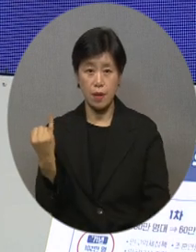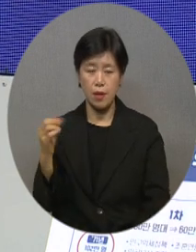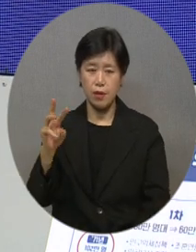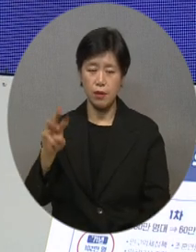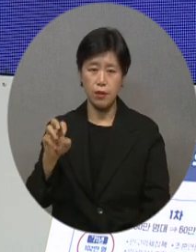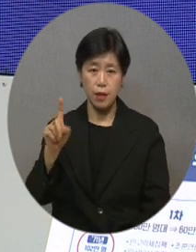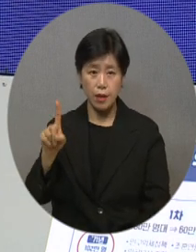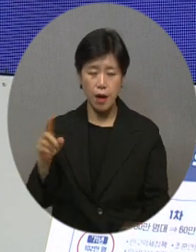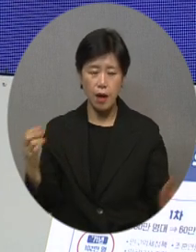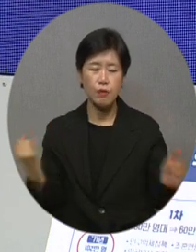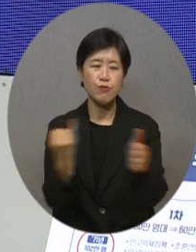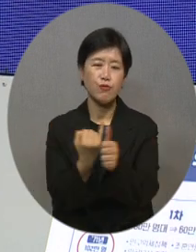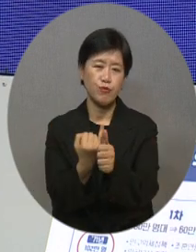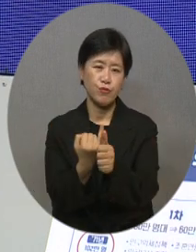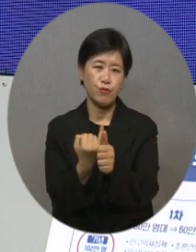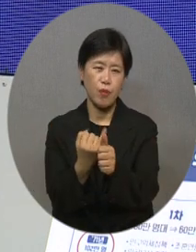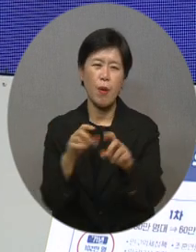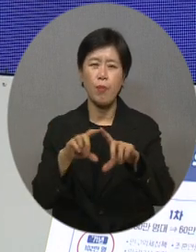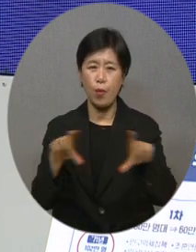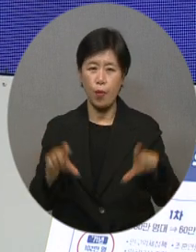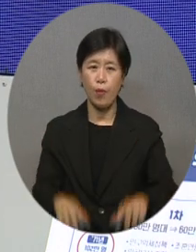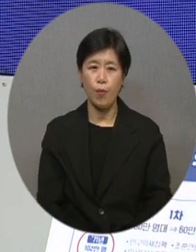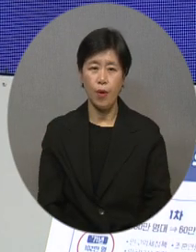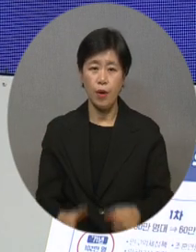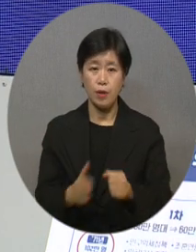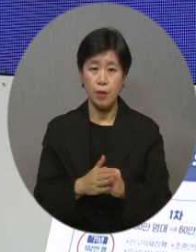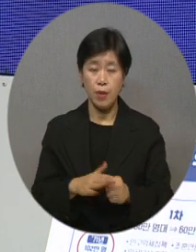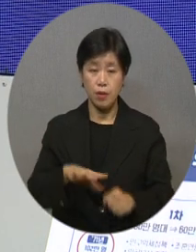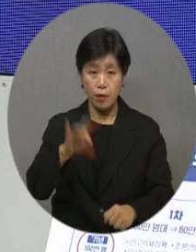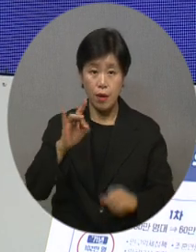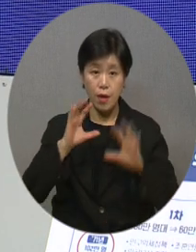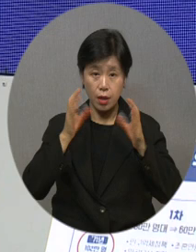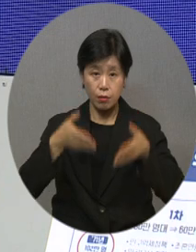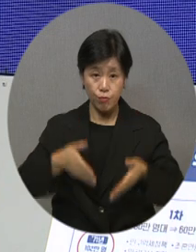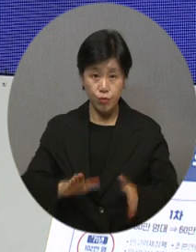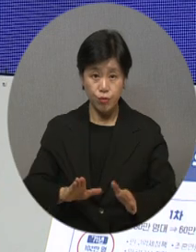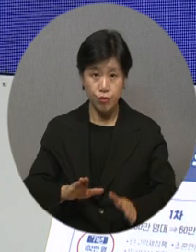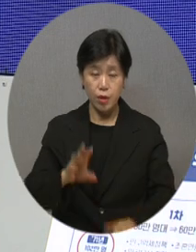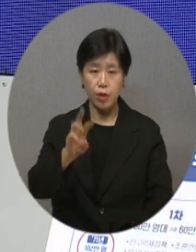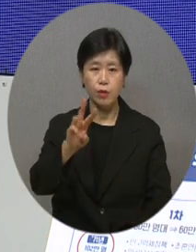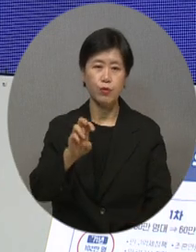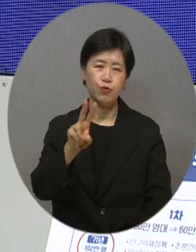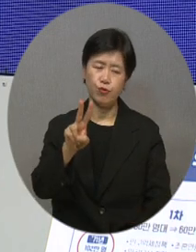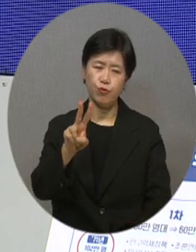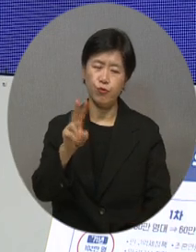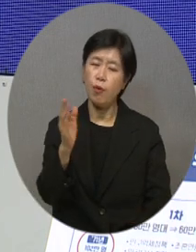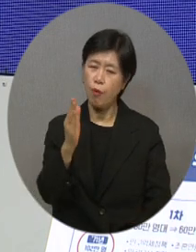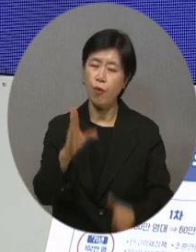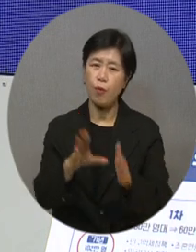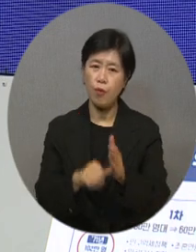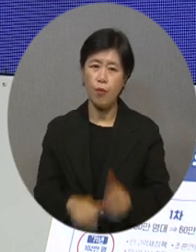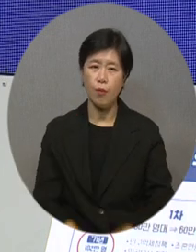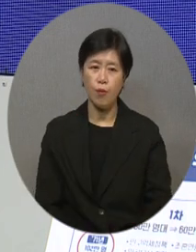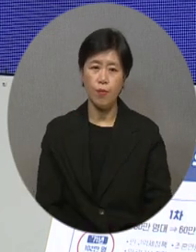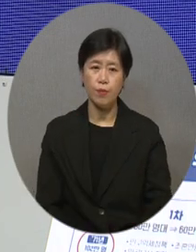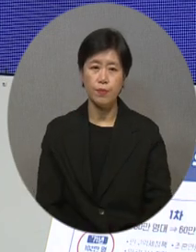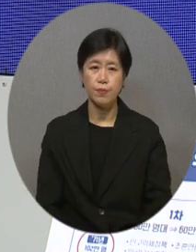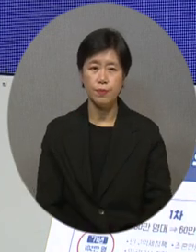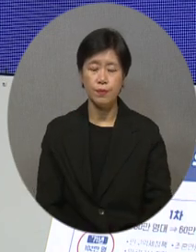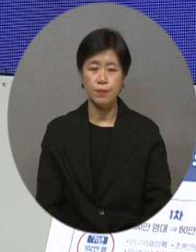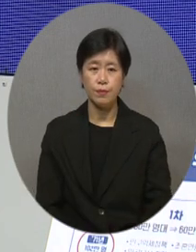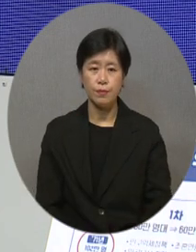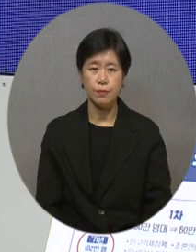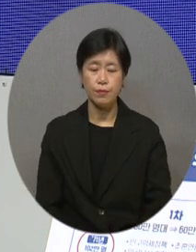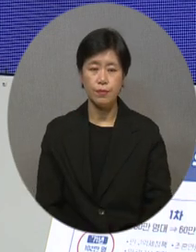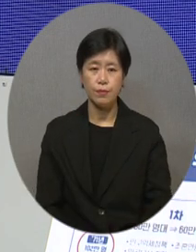출산이 이것이 32.6세 출산이 되게 되는 겁니다. 옛날로 치면 30 넘게 되면 노산입니다. 예, 그런데